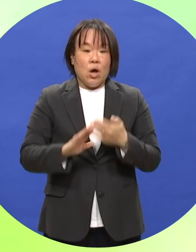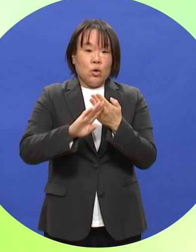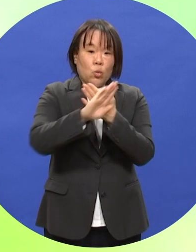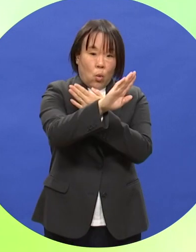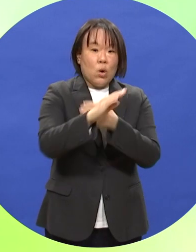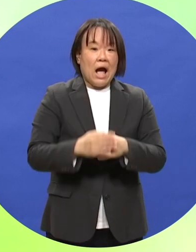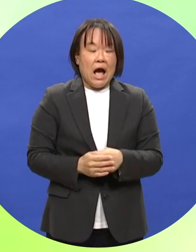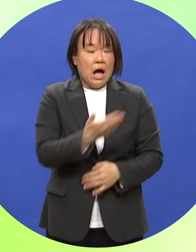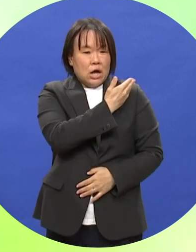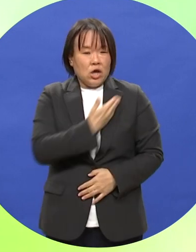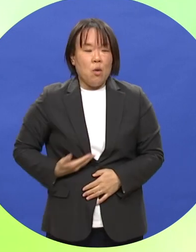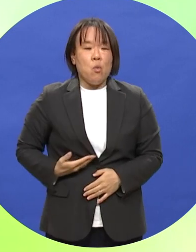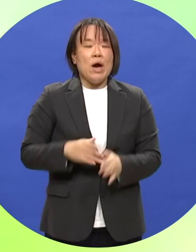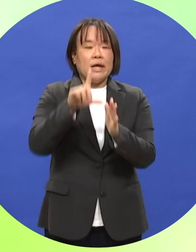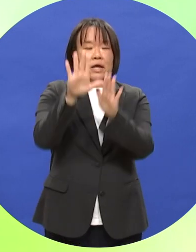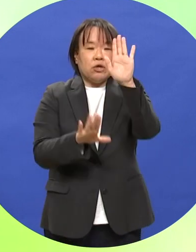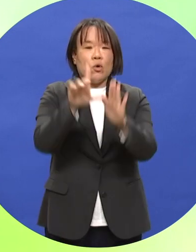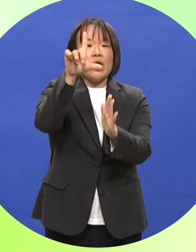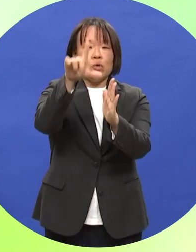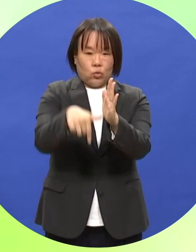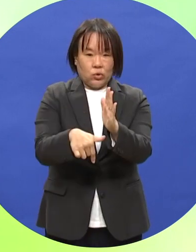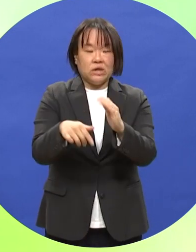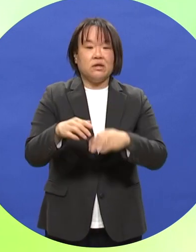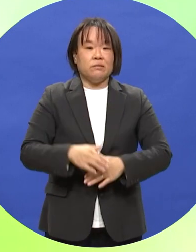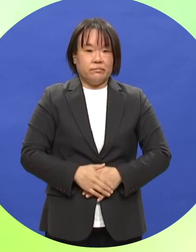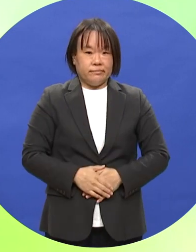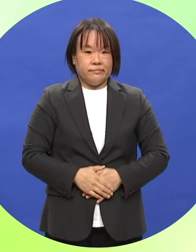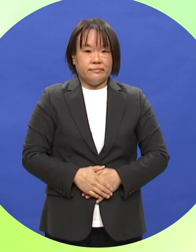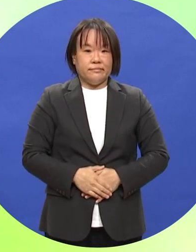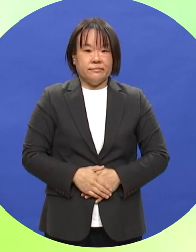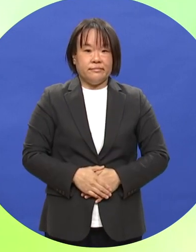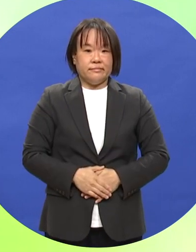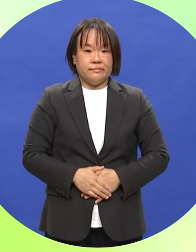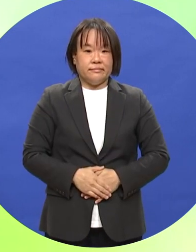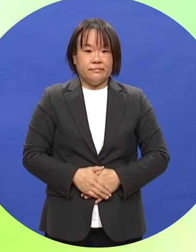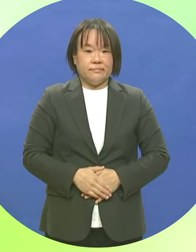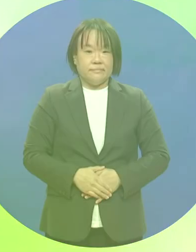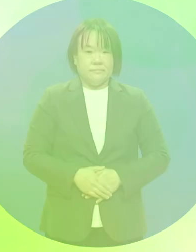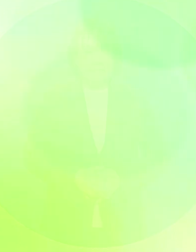その他やむを得ない事情による一時預かりです。